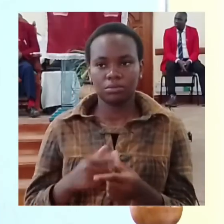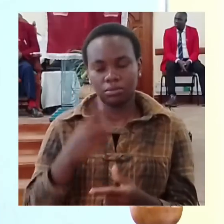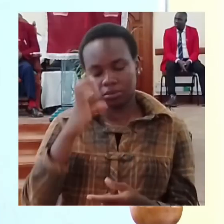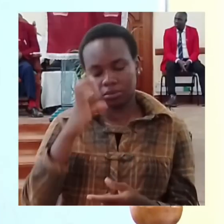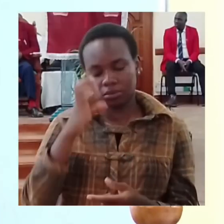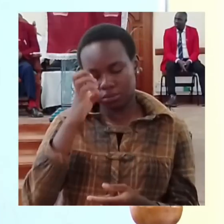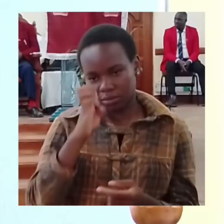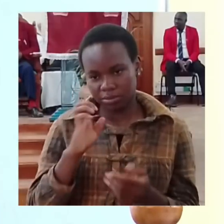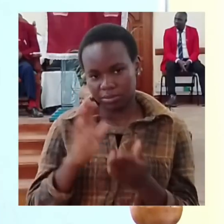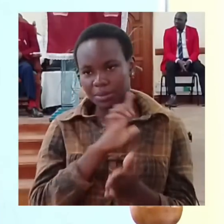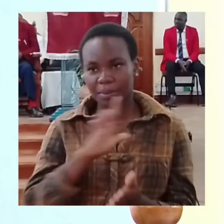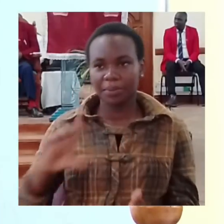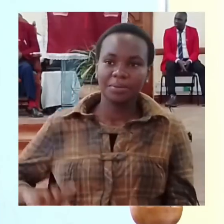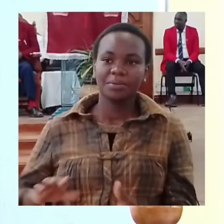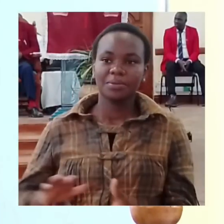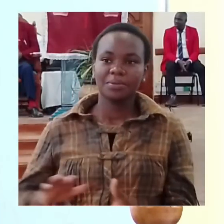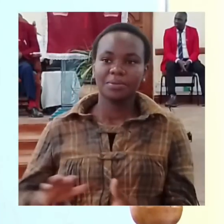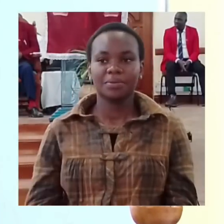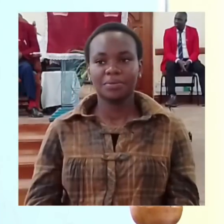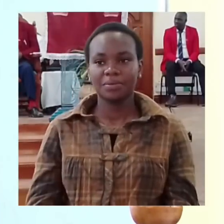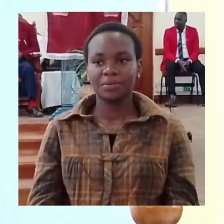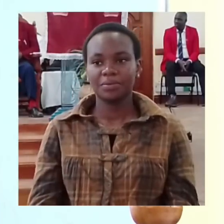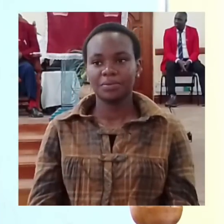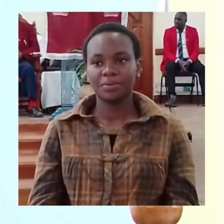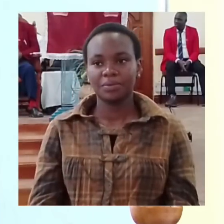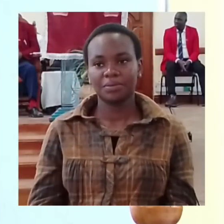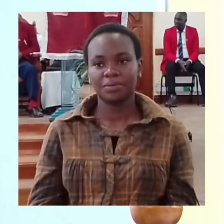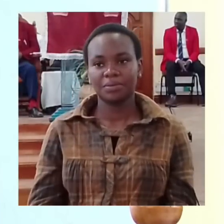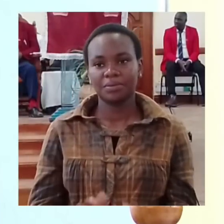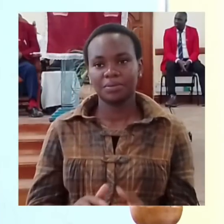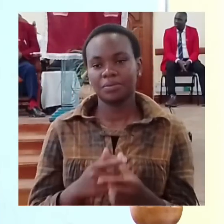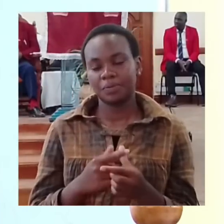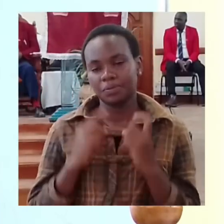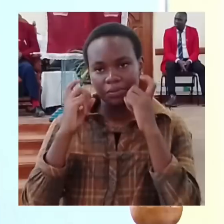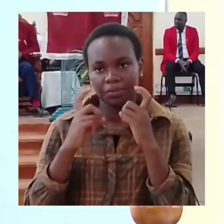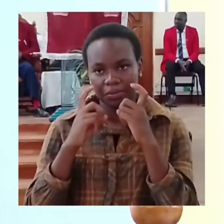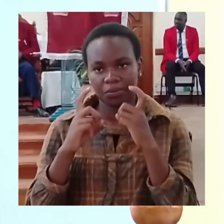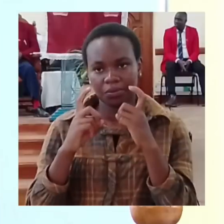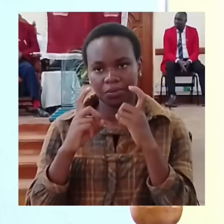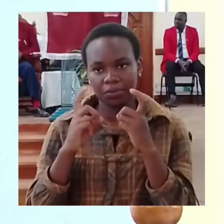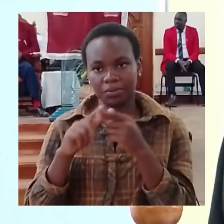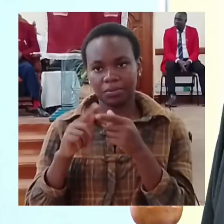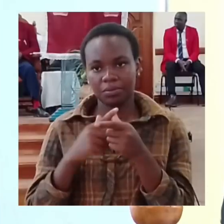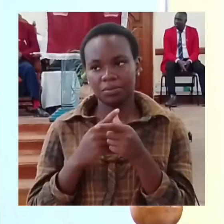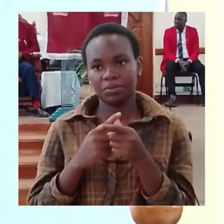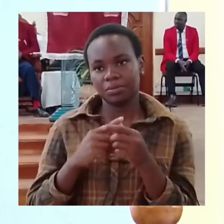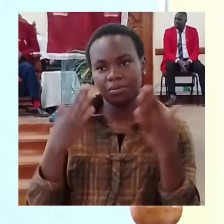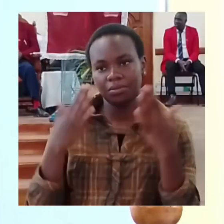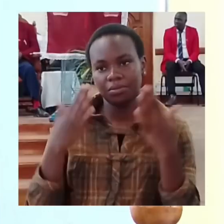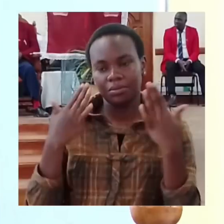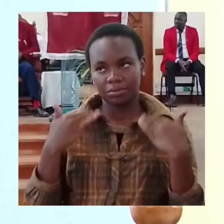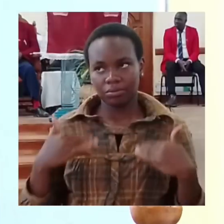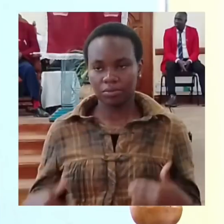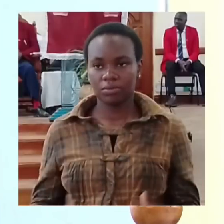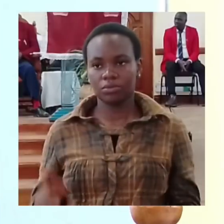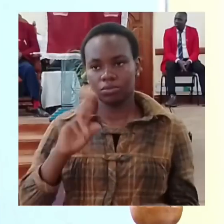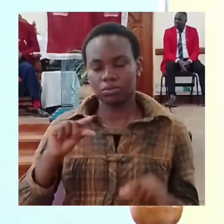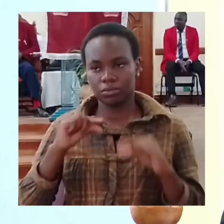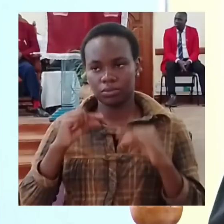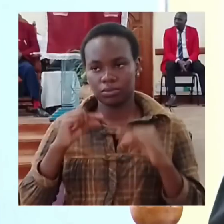Elders bwana asifiwe. Ithuĩ no tũgĩkorwo tũrĩ ahia. Na kĩgaũni ta gĩkĩ no ngorwo niĩ ndĩ mwĩhia.